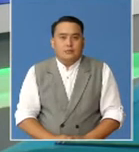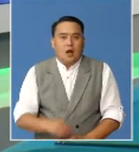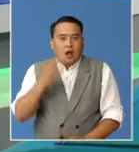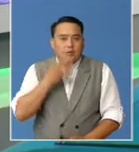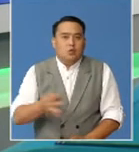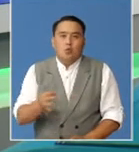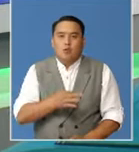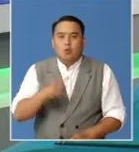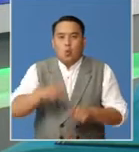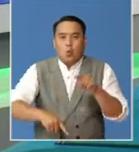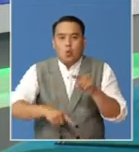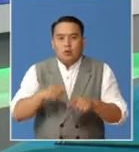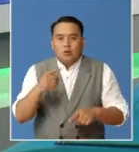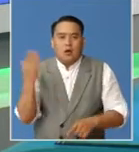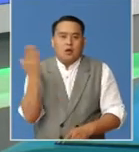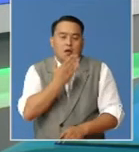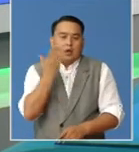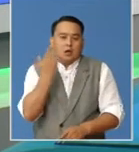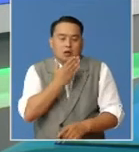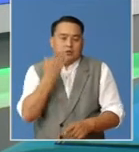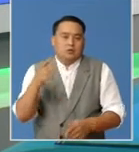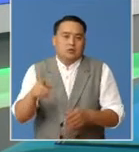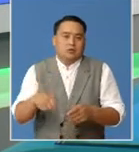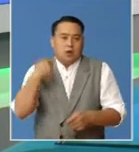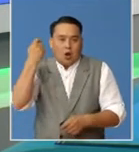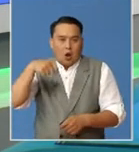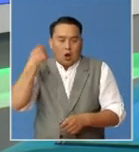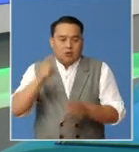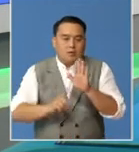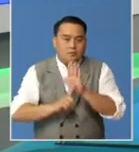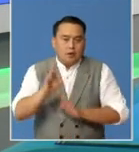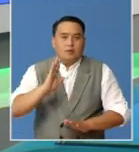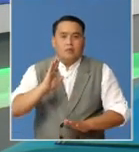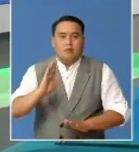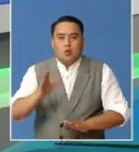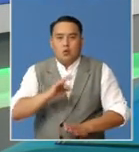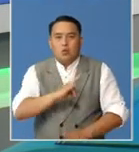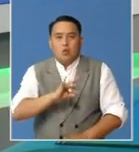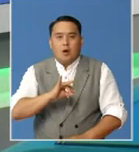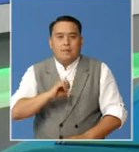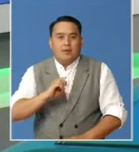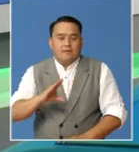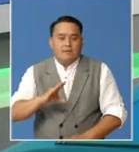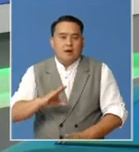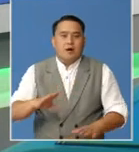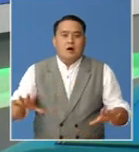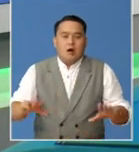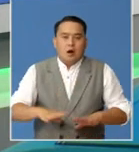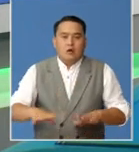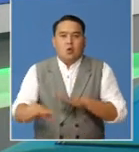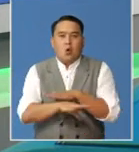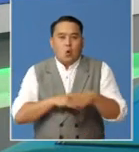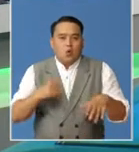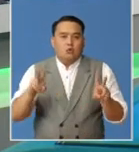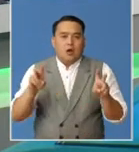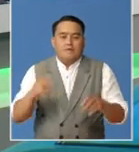Жетісу жерінде отандық тағы бір тың туынды таспаланбақ. Танымал кинорежиссер Ерлан Нұрмұхамбетов өңірде барымташылар деп аталатын фильм түсіруді қолға